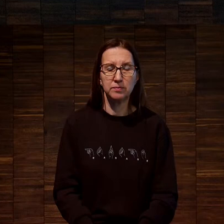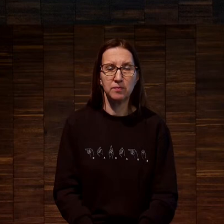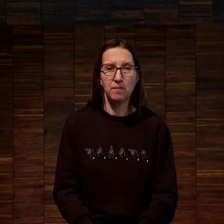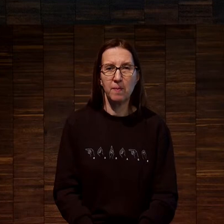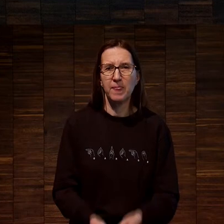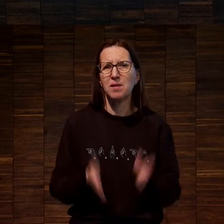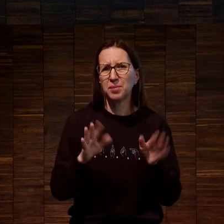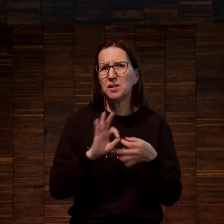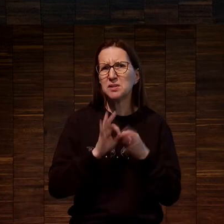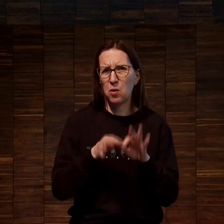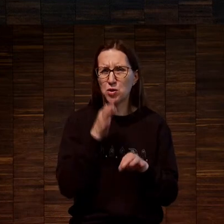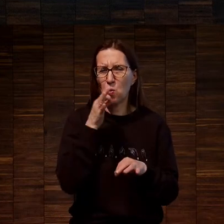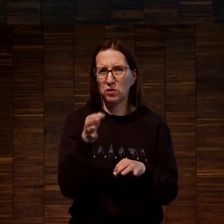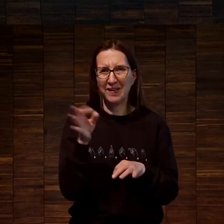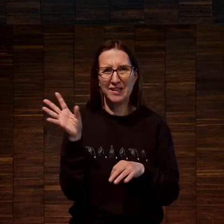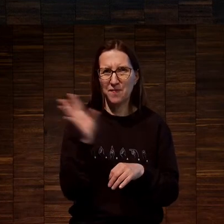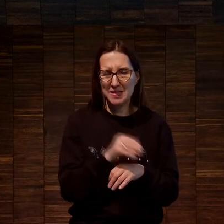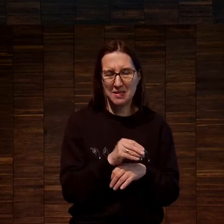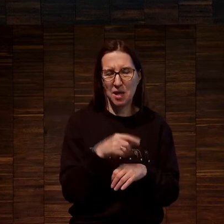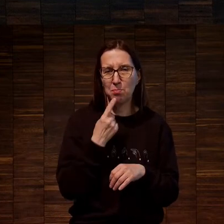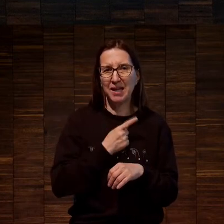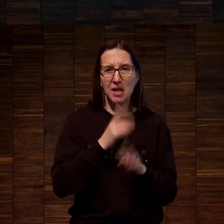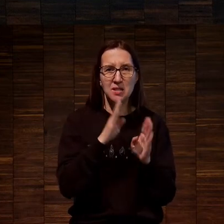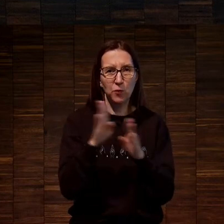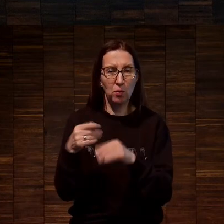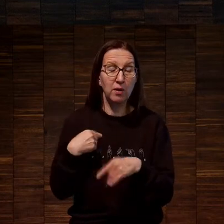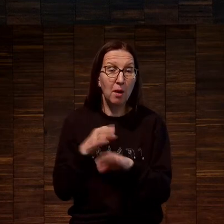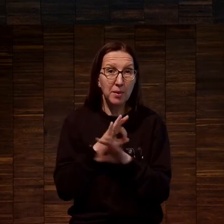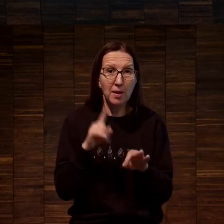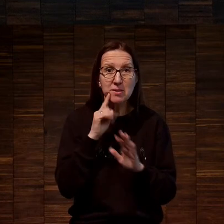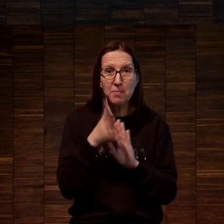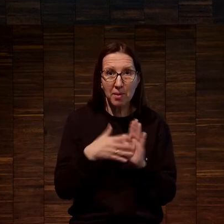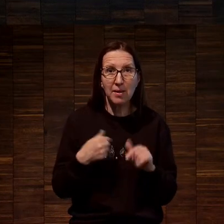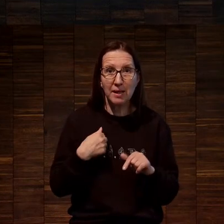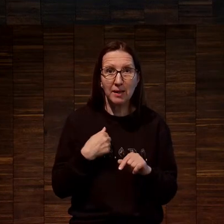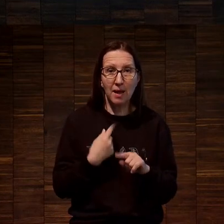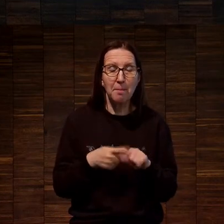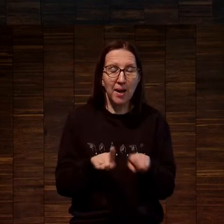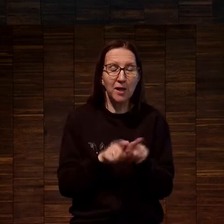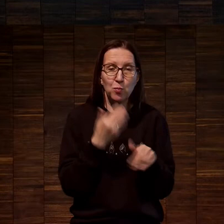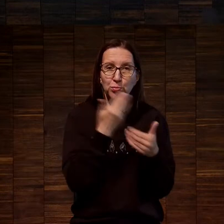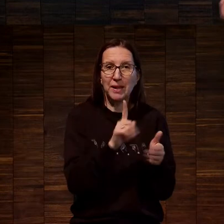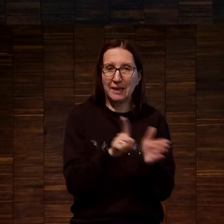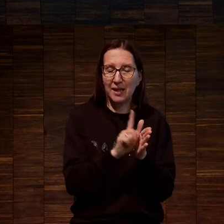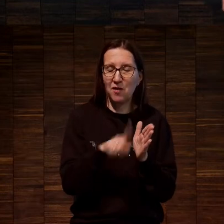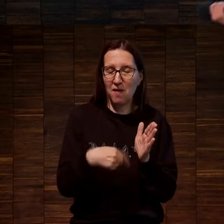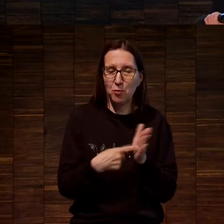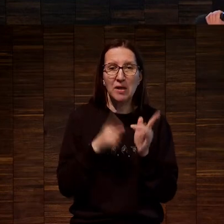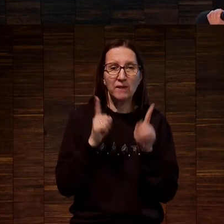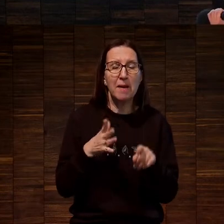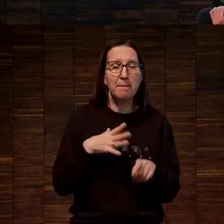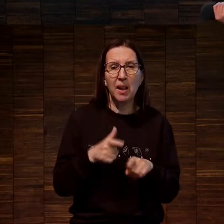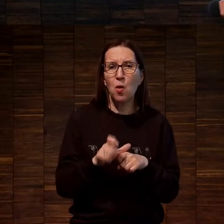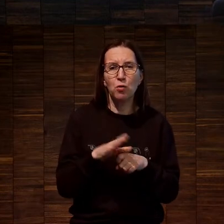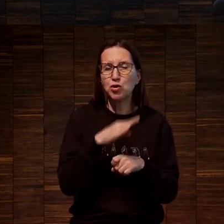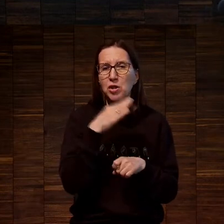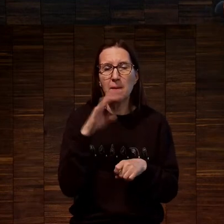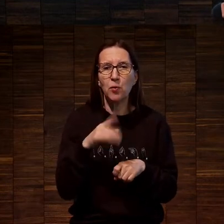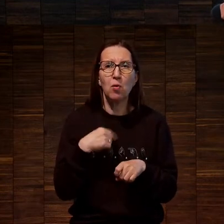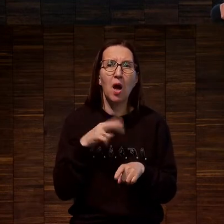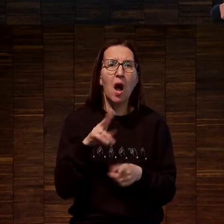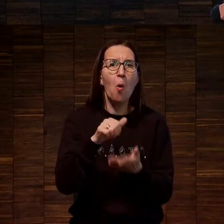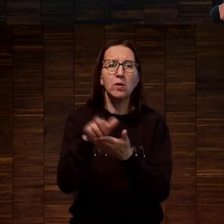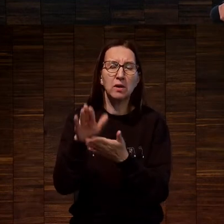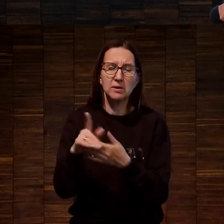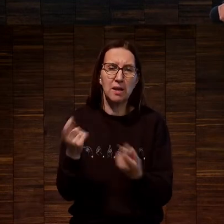Угу. Сложно ответить всем индивидуально. Я прекрасно понимаю, я поэтому задаю такие вопросы. На самом деле было совсем немного людей, которым мы